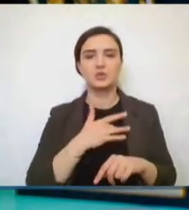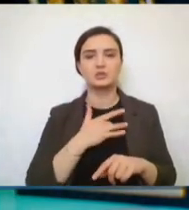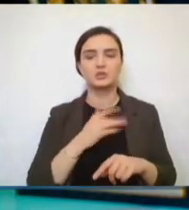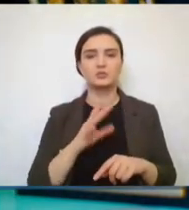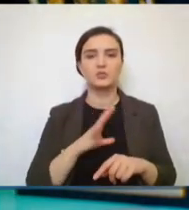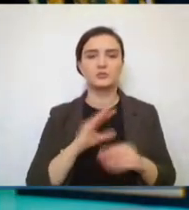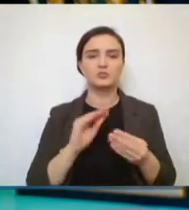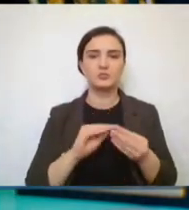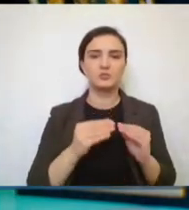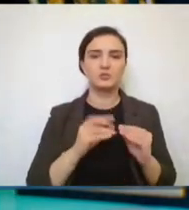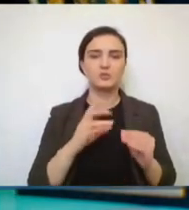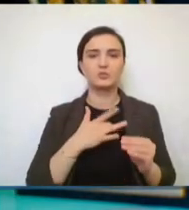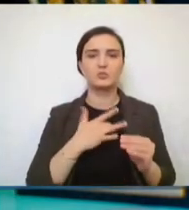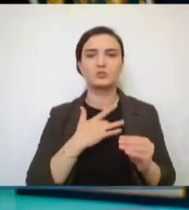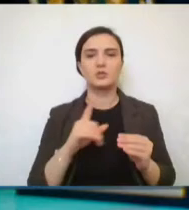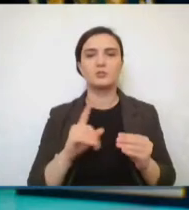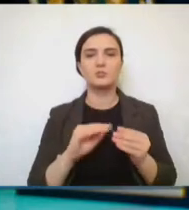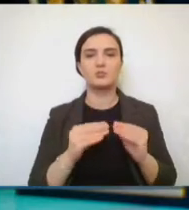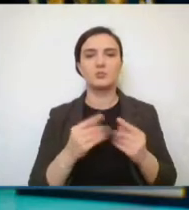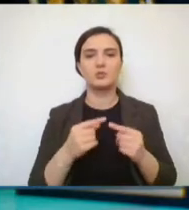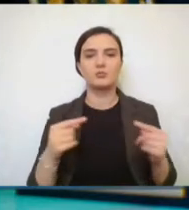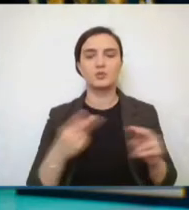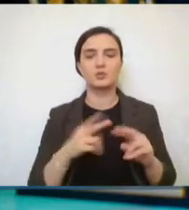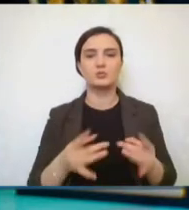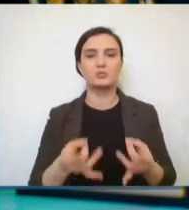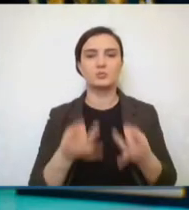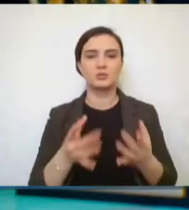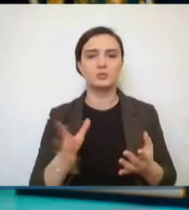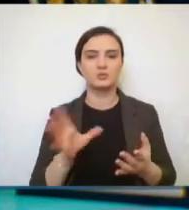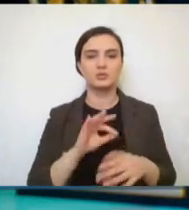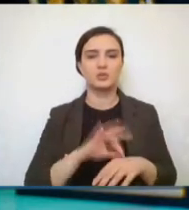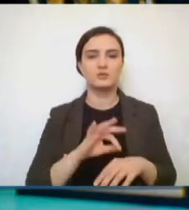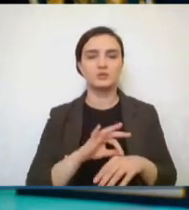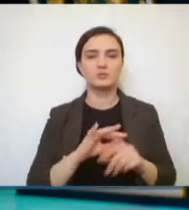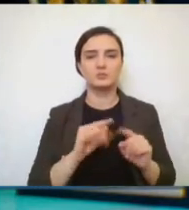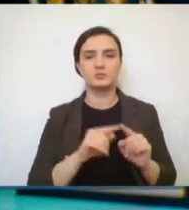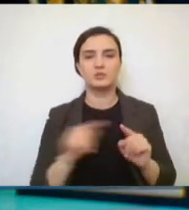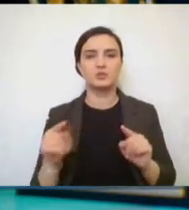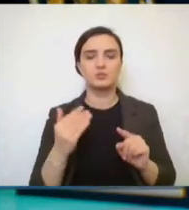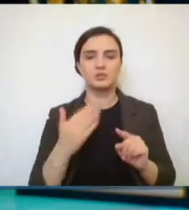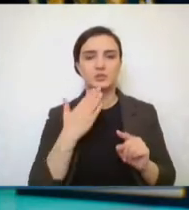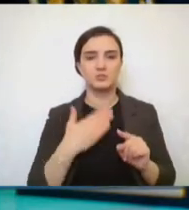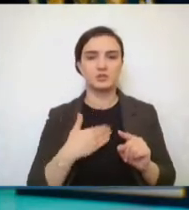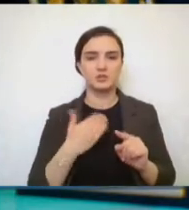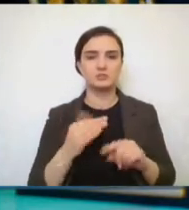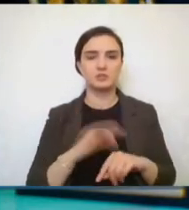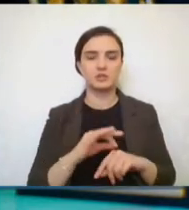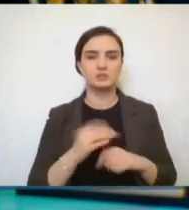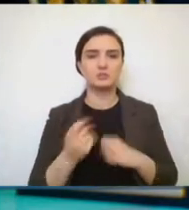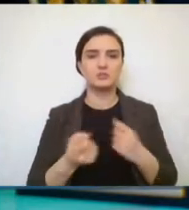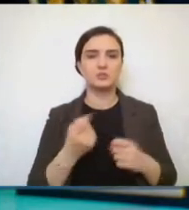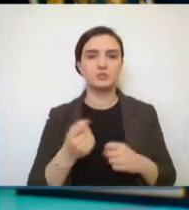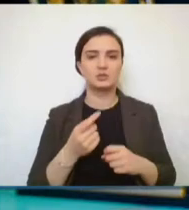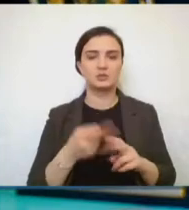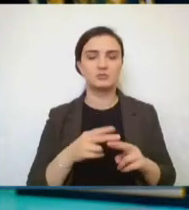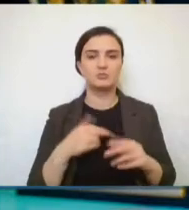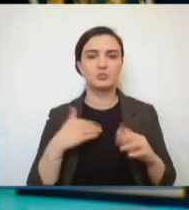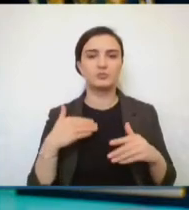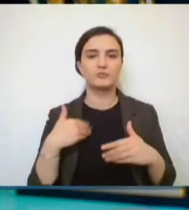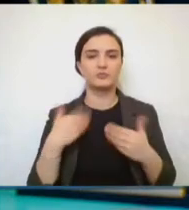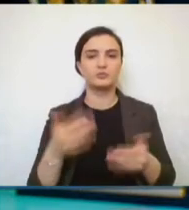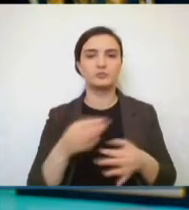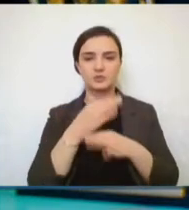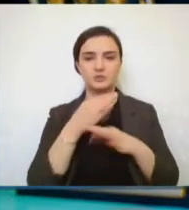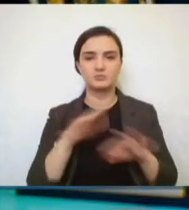გულის რაიმე პრობლემებთან, ეს არის უბრალოდ დაავადების მიმდინარეობისთვის დამახასიათებელი სიმპტომატიკა. მე ურჩევდი ნებისმიერი